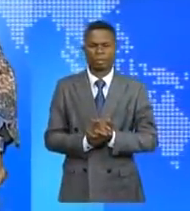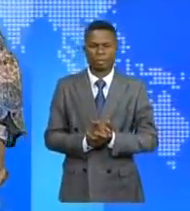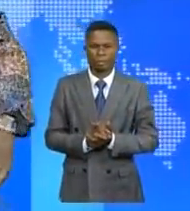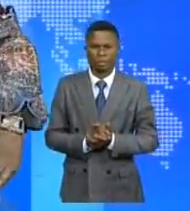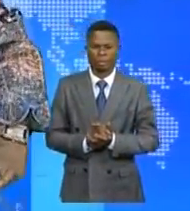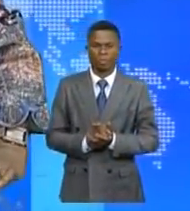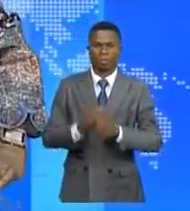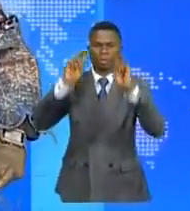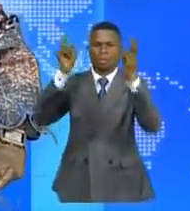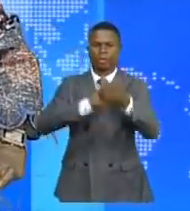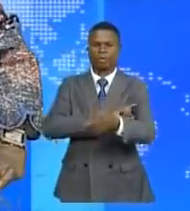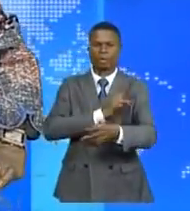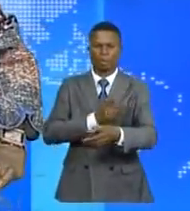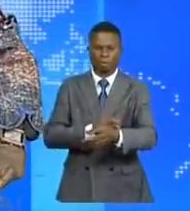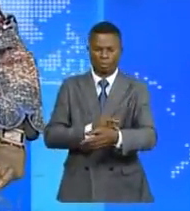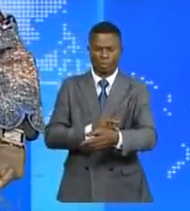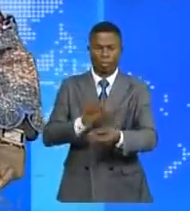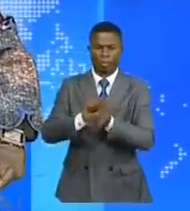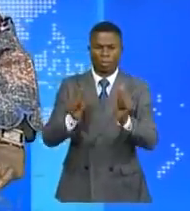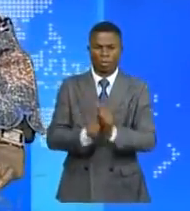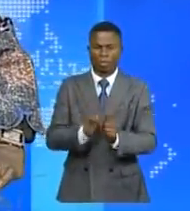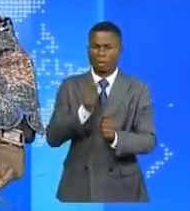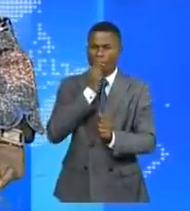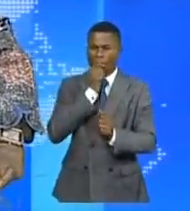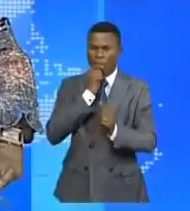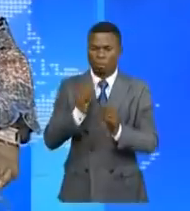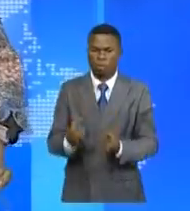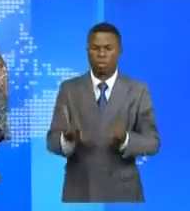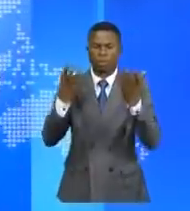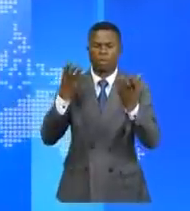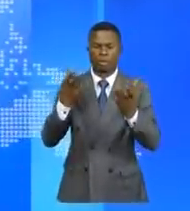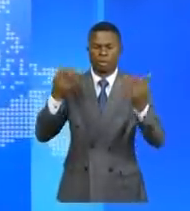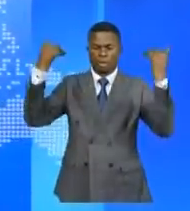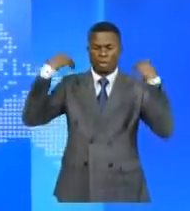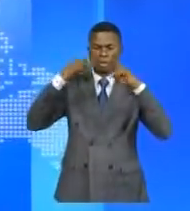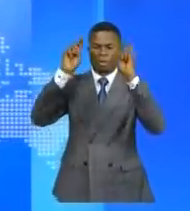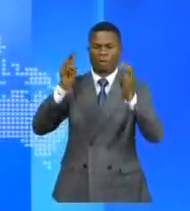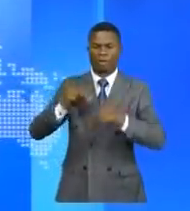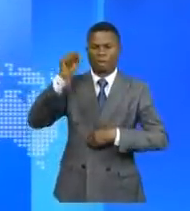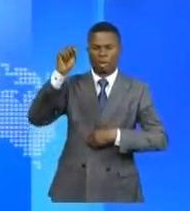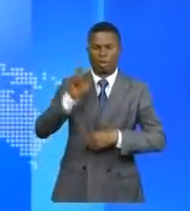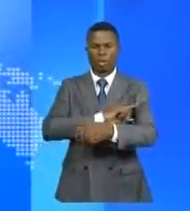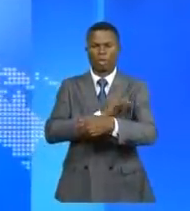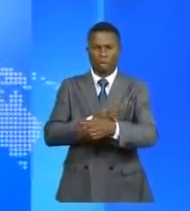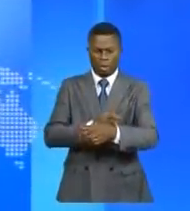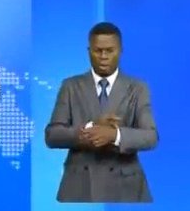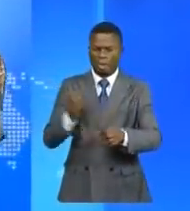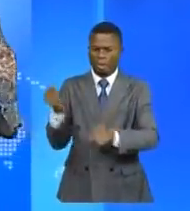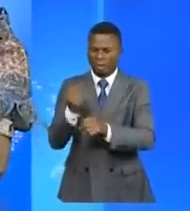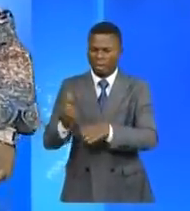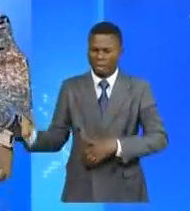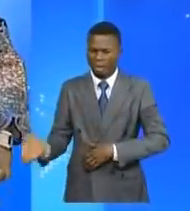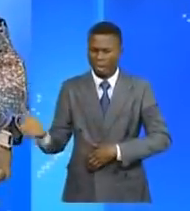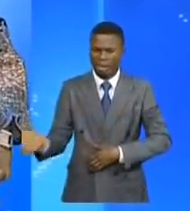À Goma, après les désastres causés par Nigagongo, le maire du Nord Kivu a lancé une opération d'assainissement de